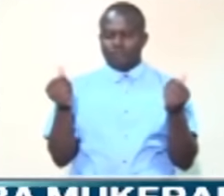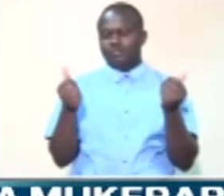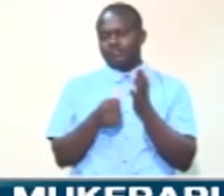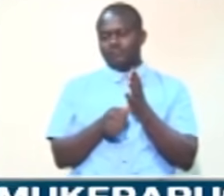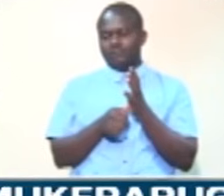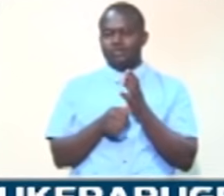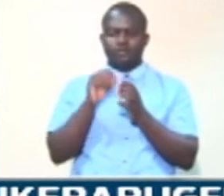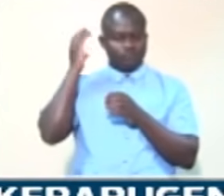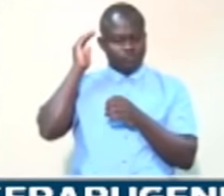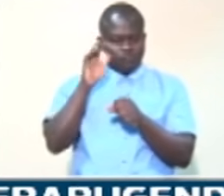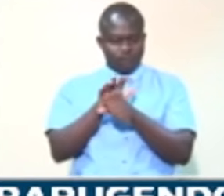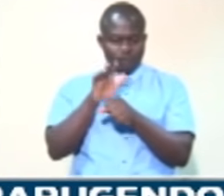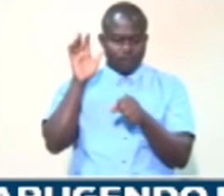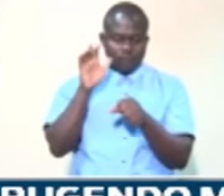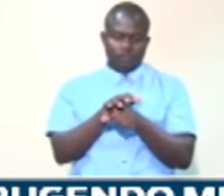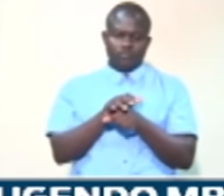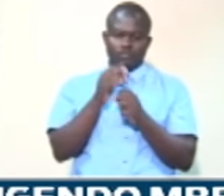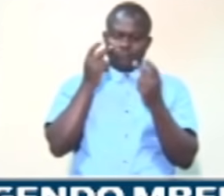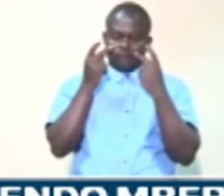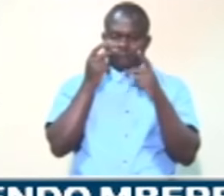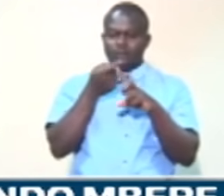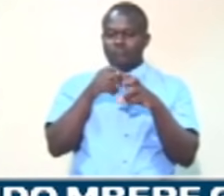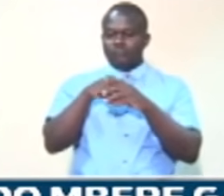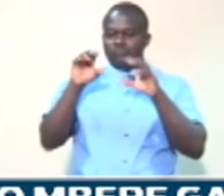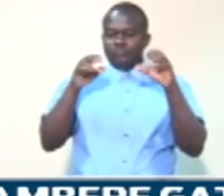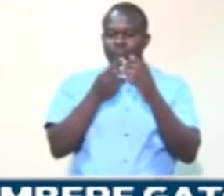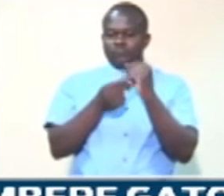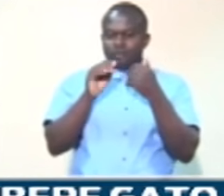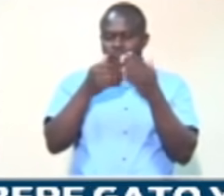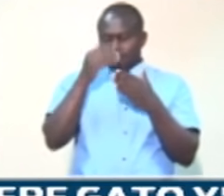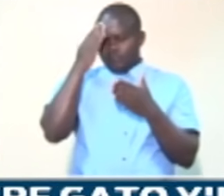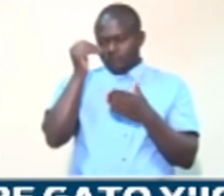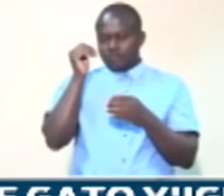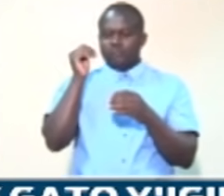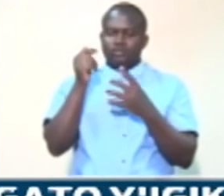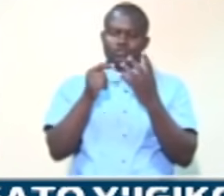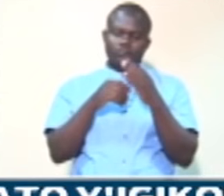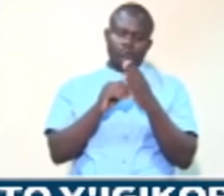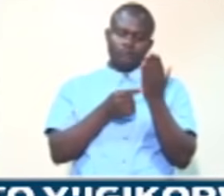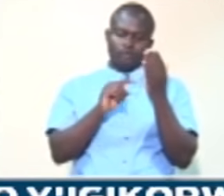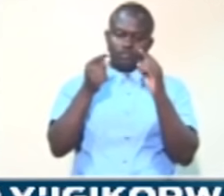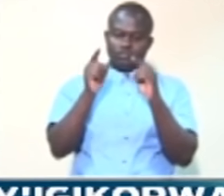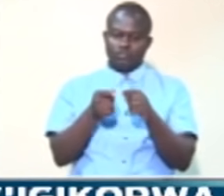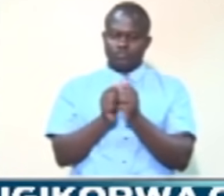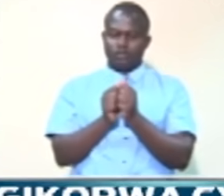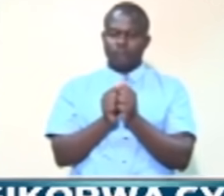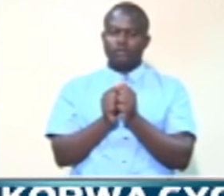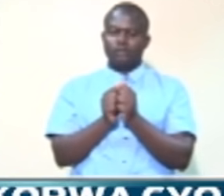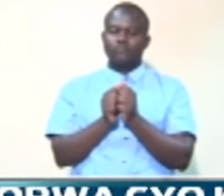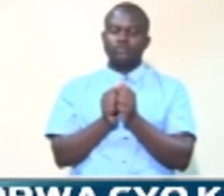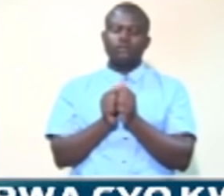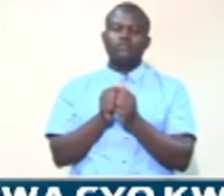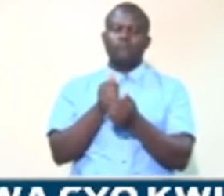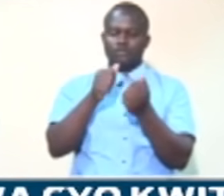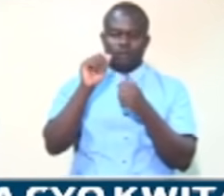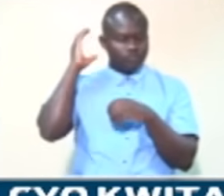dutokore amakuru menshi cyane babona aturutse impande zombi nyinshi cyane kubera ikoranabuhanga ryaje, ayo